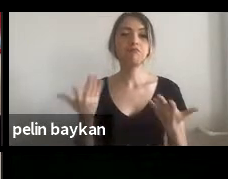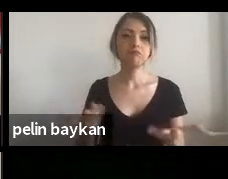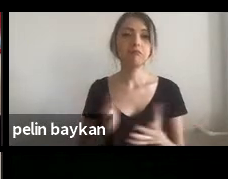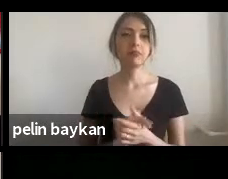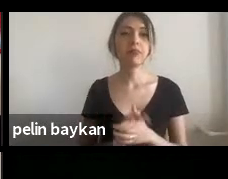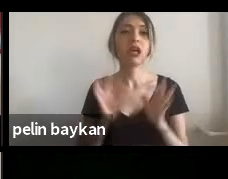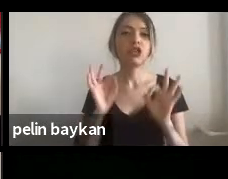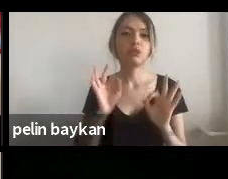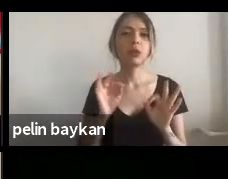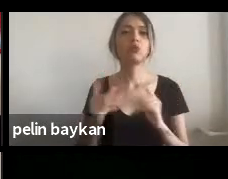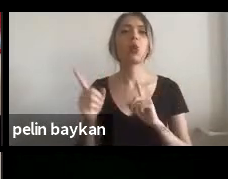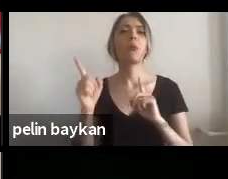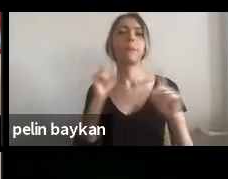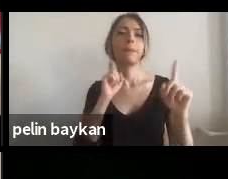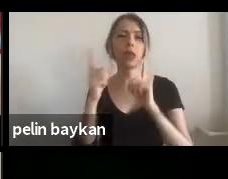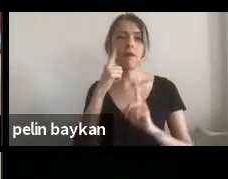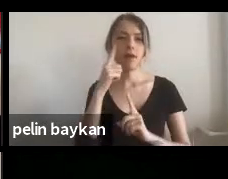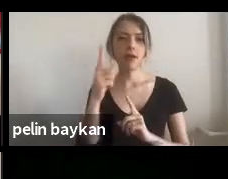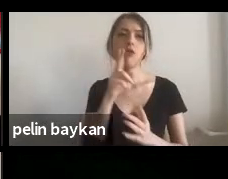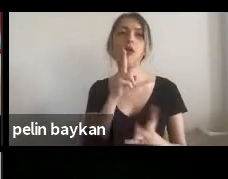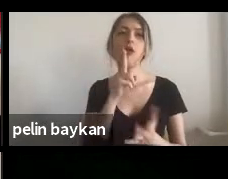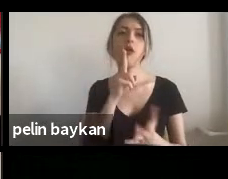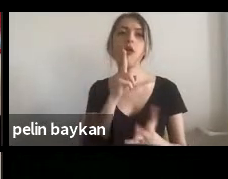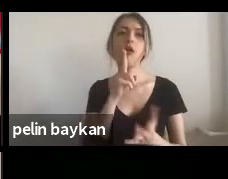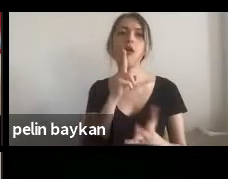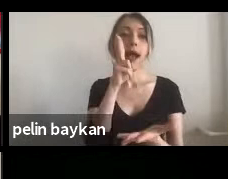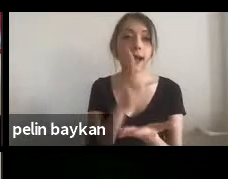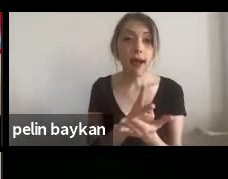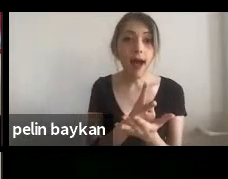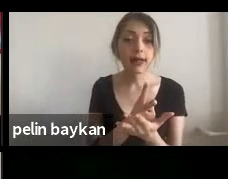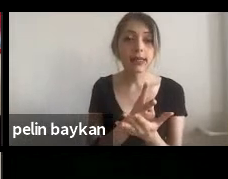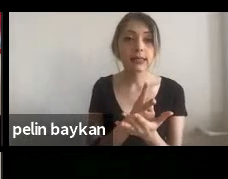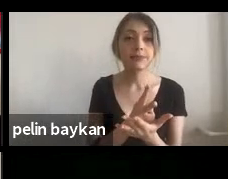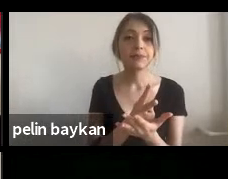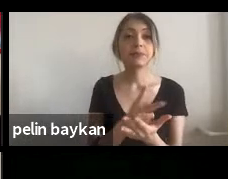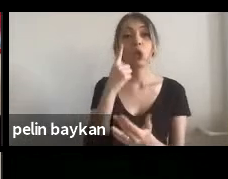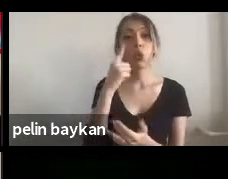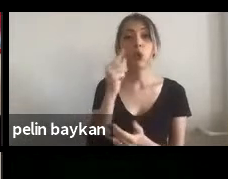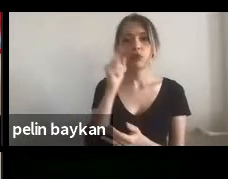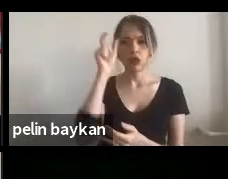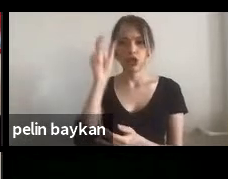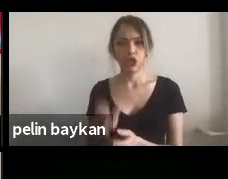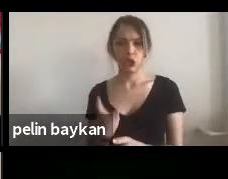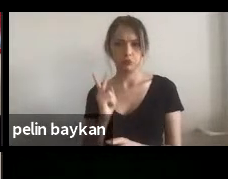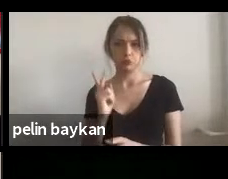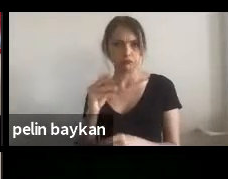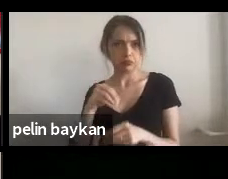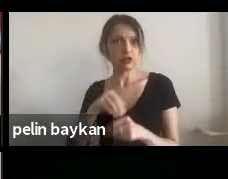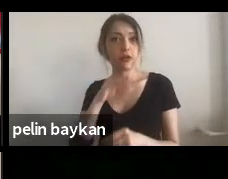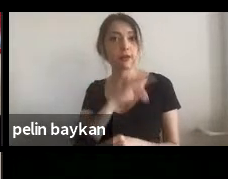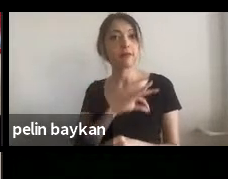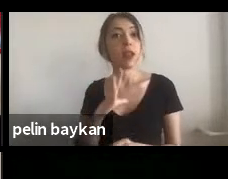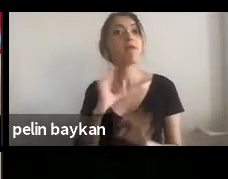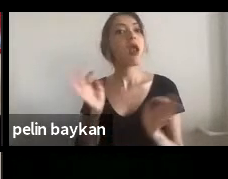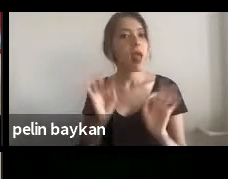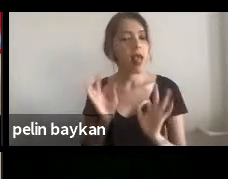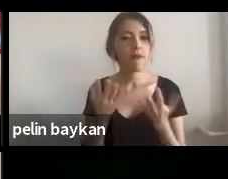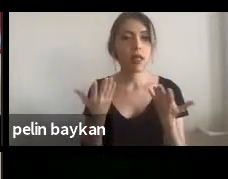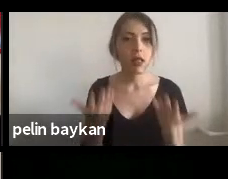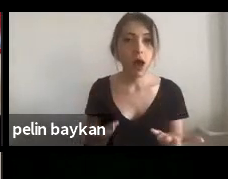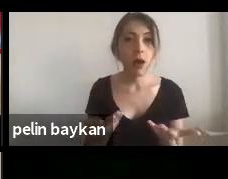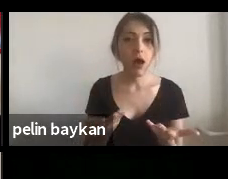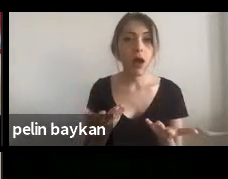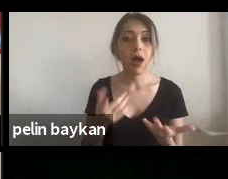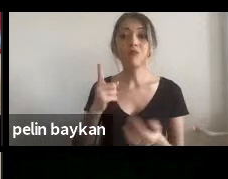o davada karar verilen kişinin kararının uygulanması açısından önemli. Ama daha